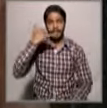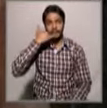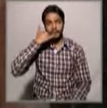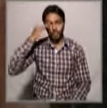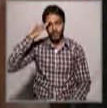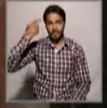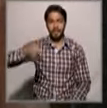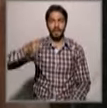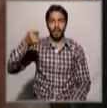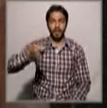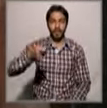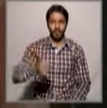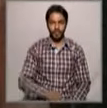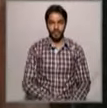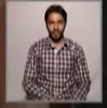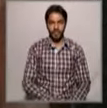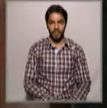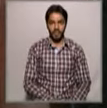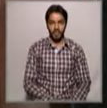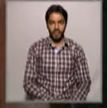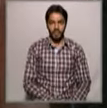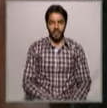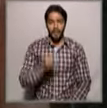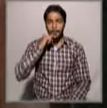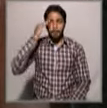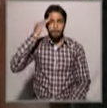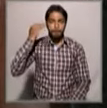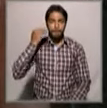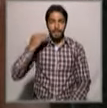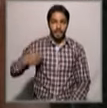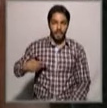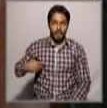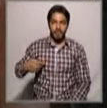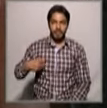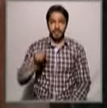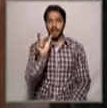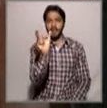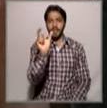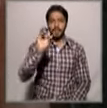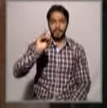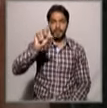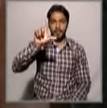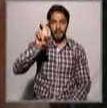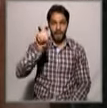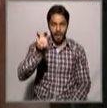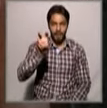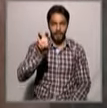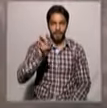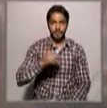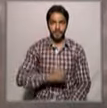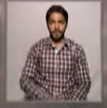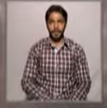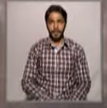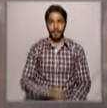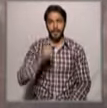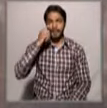وبركاته السلام ورحمة الله وبركاته أهلا مرحبا تفضل نعم أهلا وسلم بي لو تكرمت ممكن أسأل الشيخ سؤالين